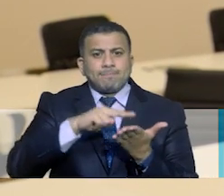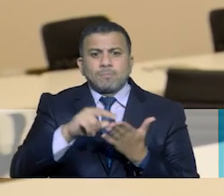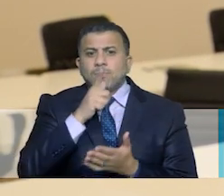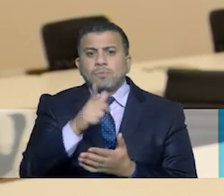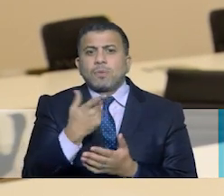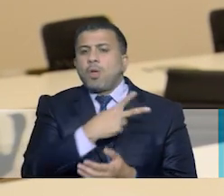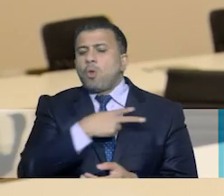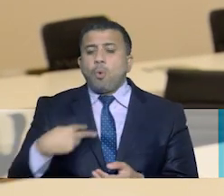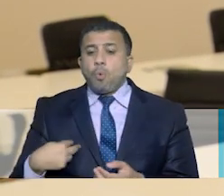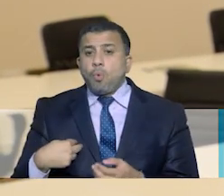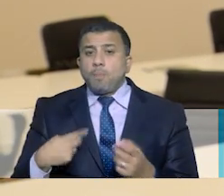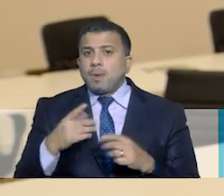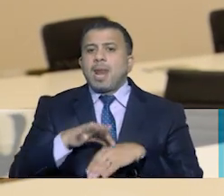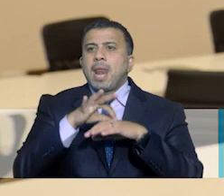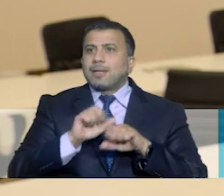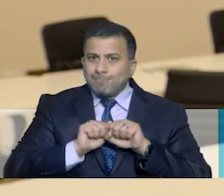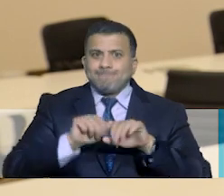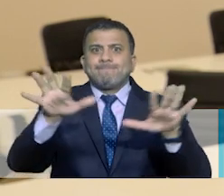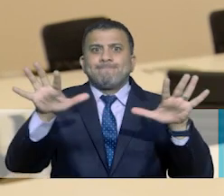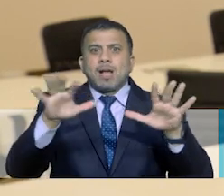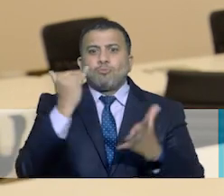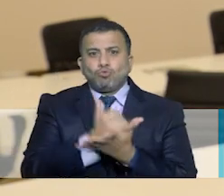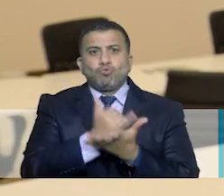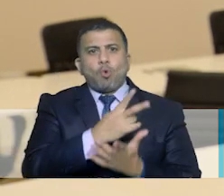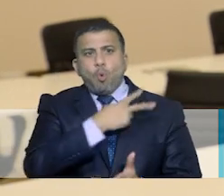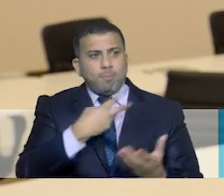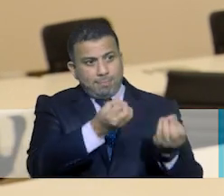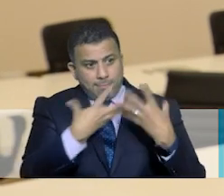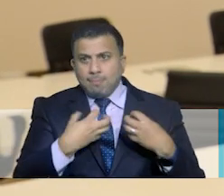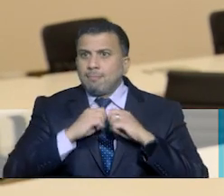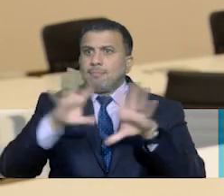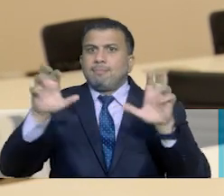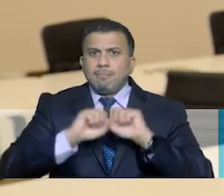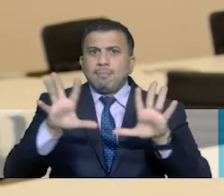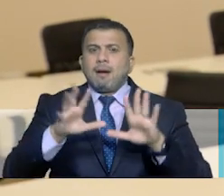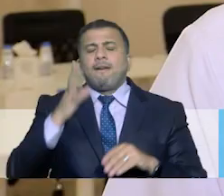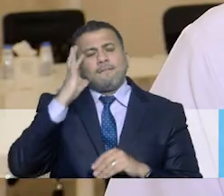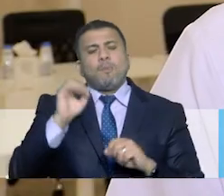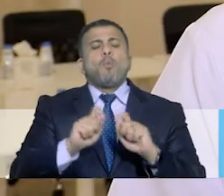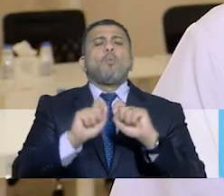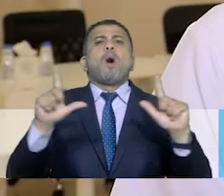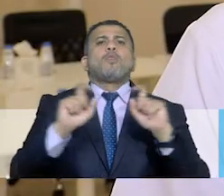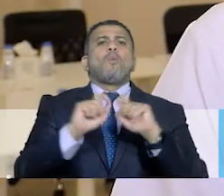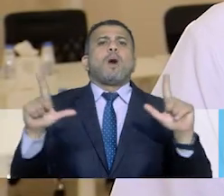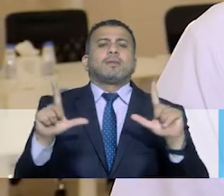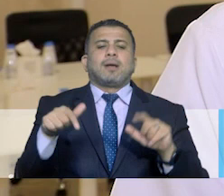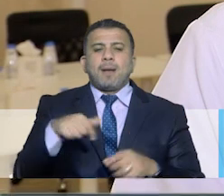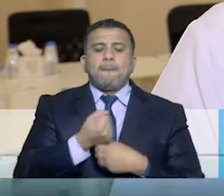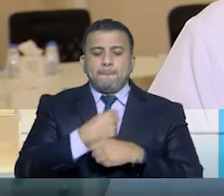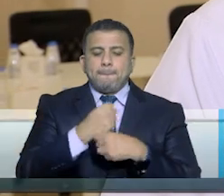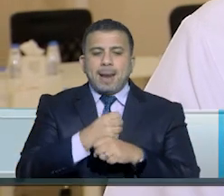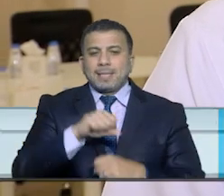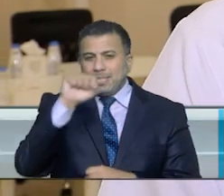خلينا نقول من الحكومه الى الجمهور من خلال وسائل التواصل ووسائل الاعلام بكل احترافيه ووضوح نحن اليوم بلديه مدينه